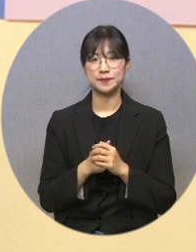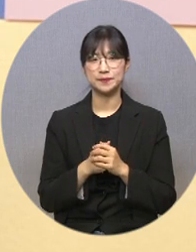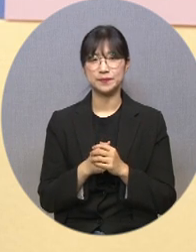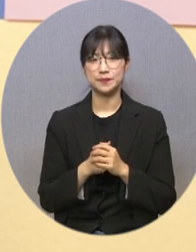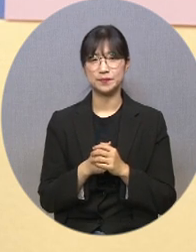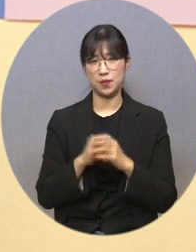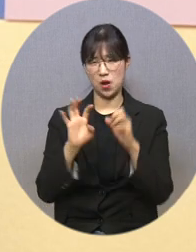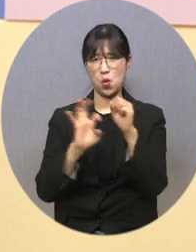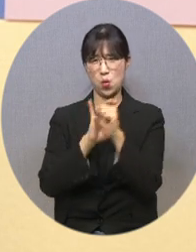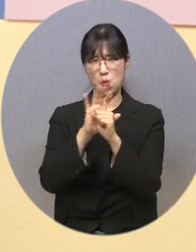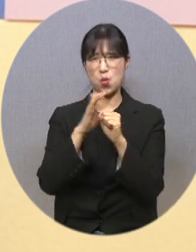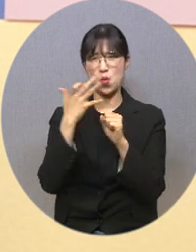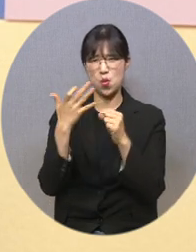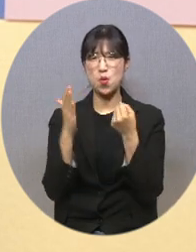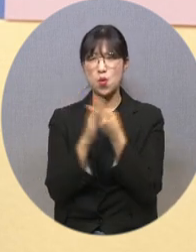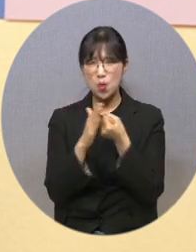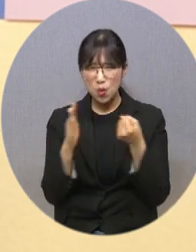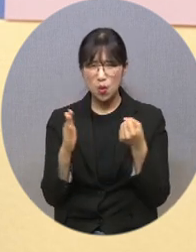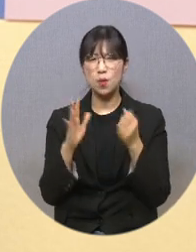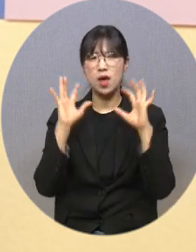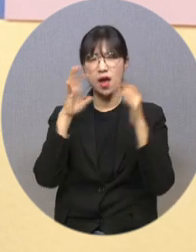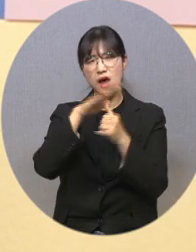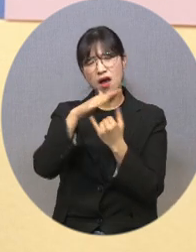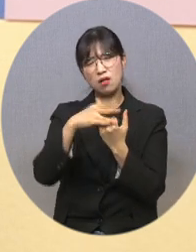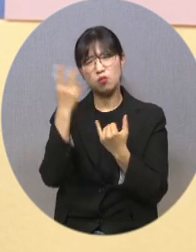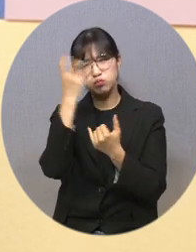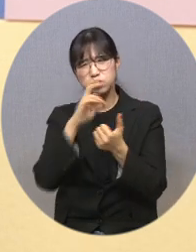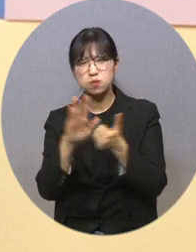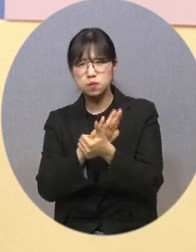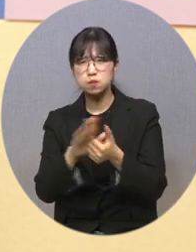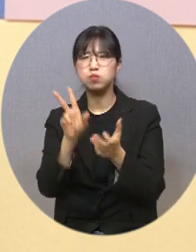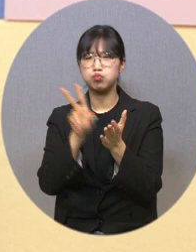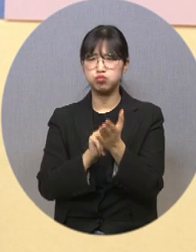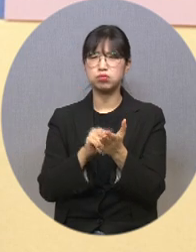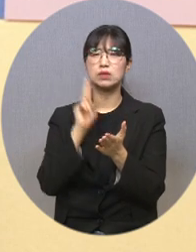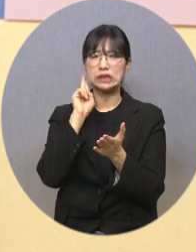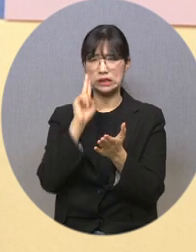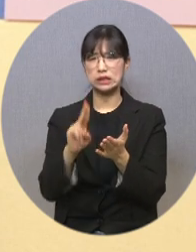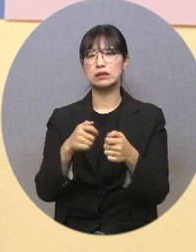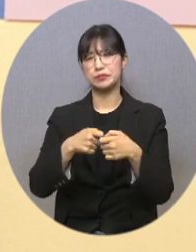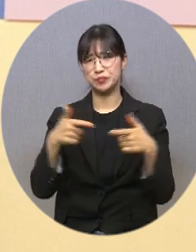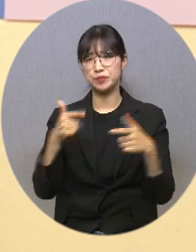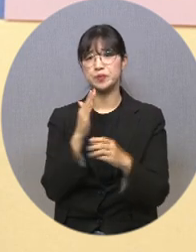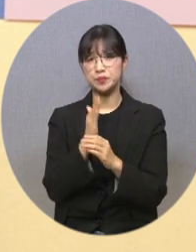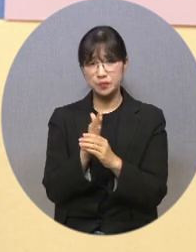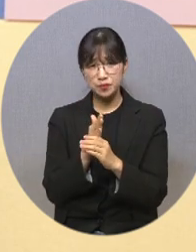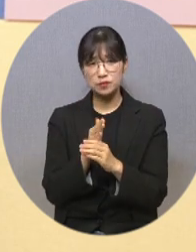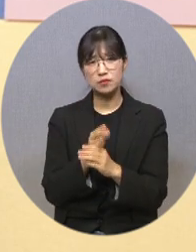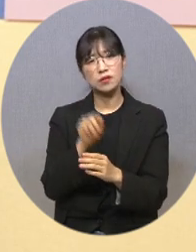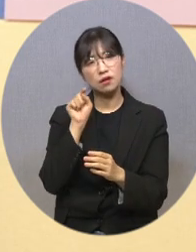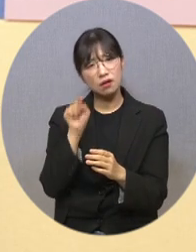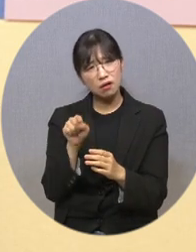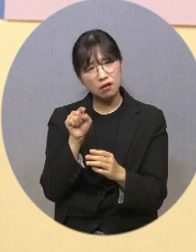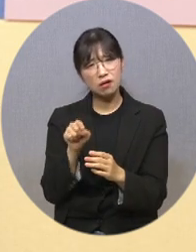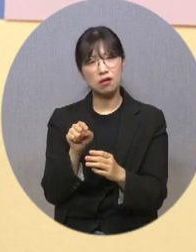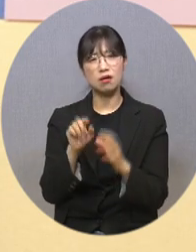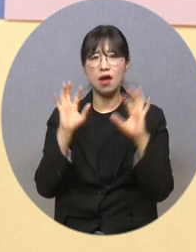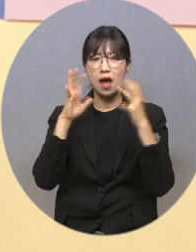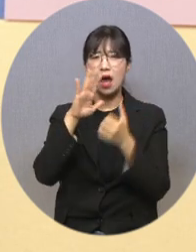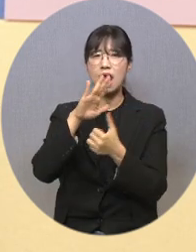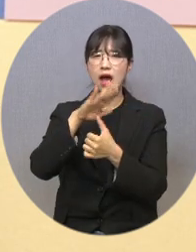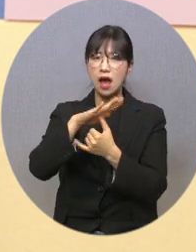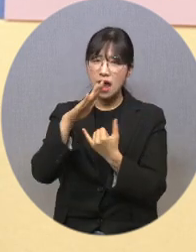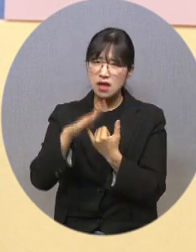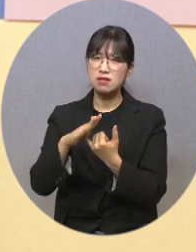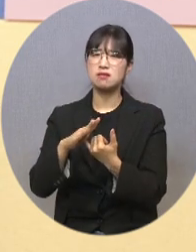네, 코로나 때문에 이제 아이들의 돌봄 문제가 굉장히 심각하게 대두되고 있는데 네. 이걸 이렇게 아이들을 돌보고